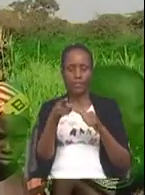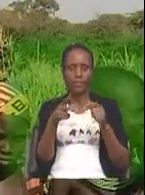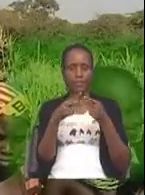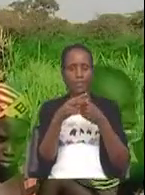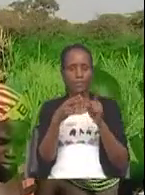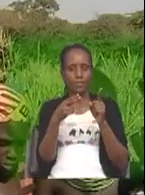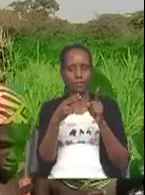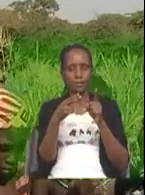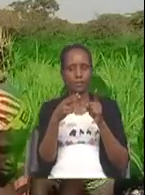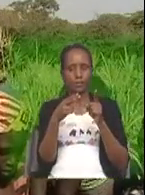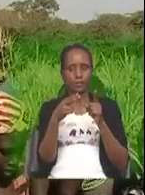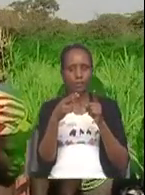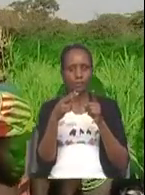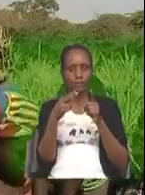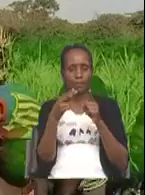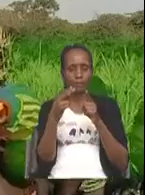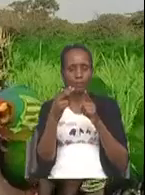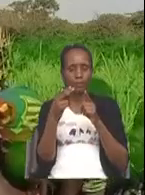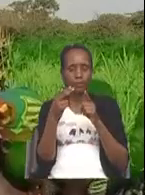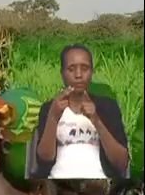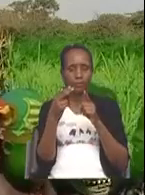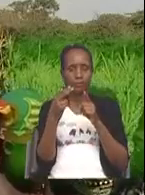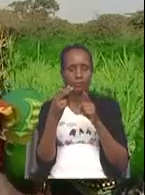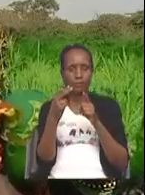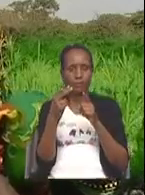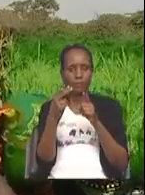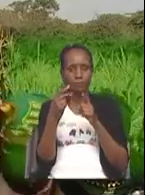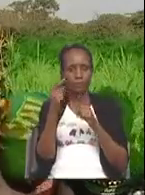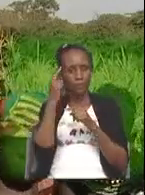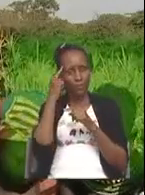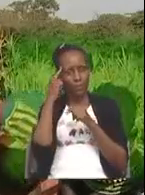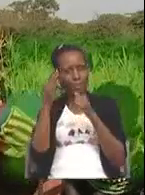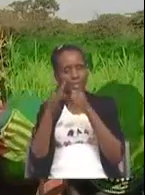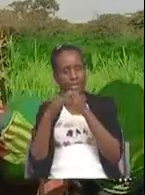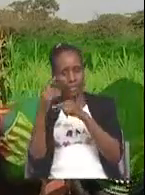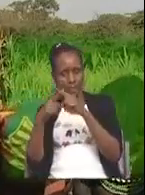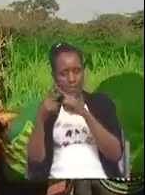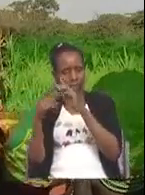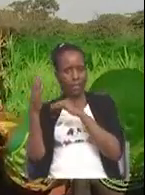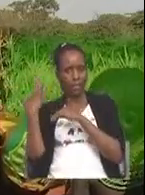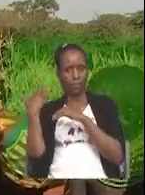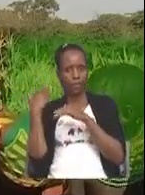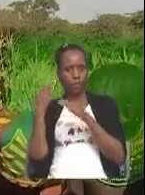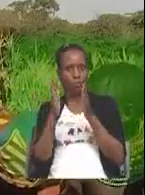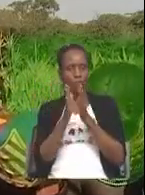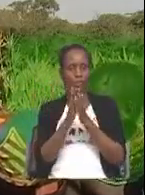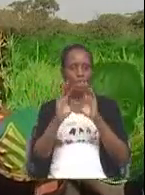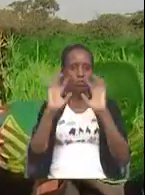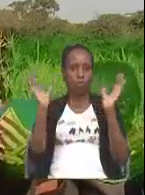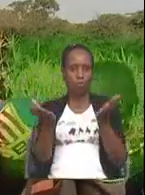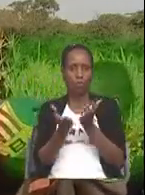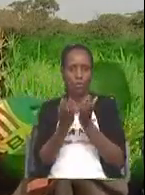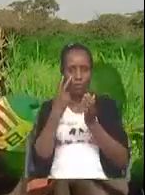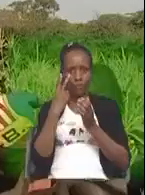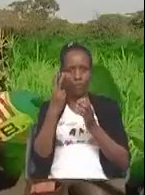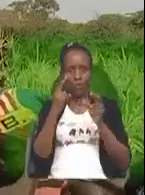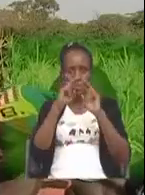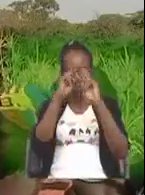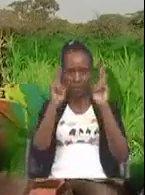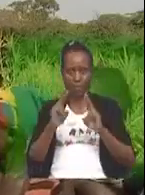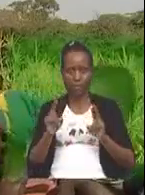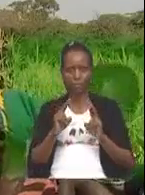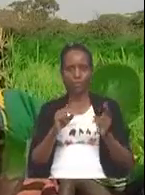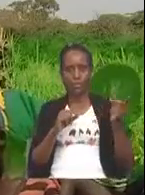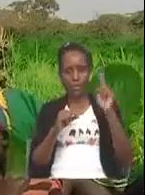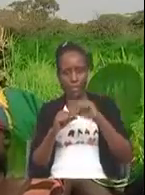started about let's say about 8 years ago by World Vision International. They came